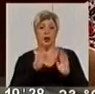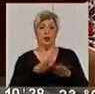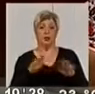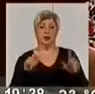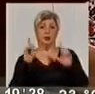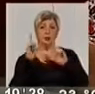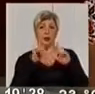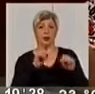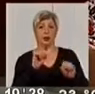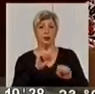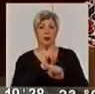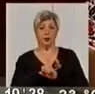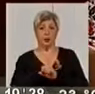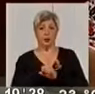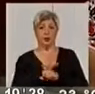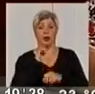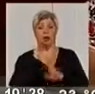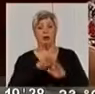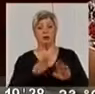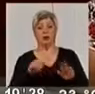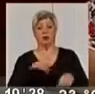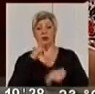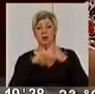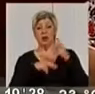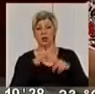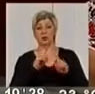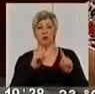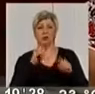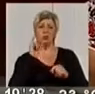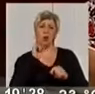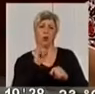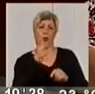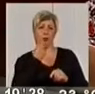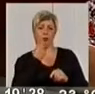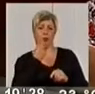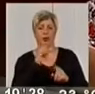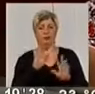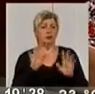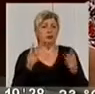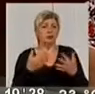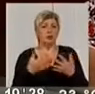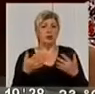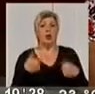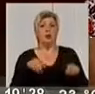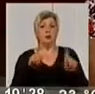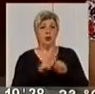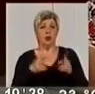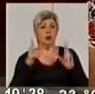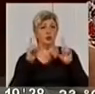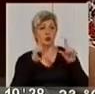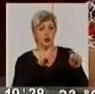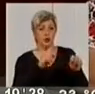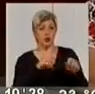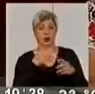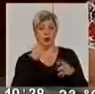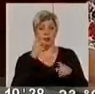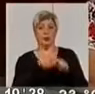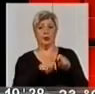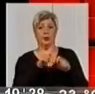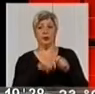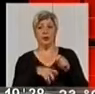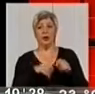але діти скаржаться батькам, що погане харчування чи ще щось, ми теж виїжджаємо. Обов'язково тут важливо,